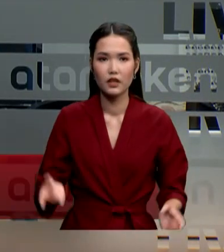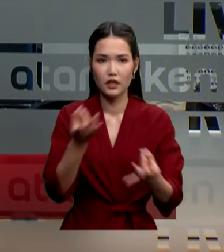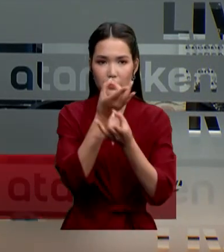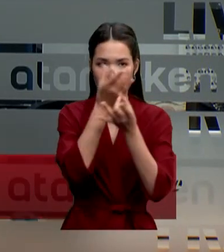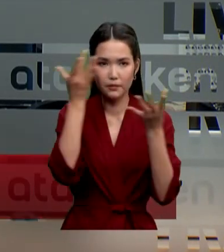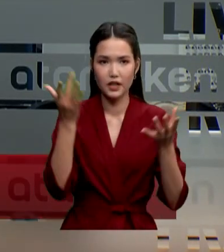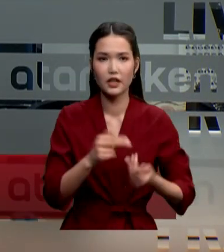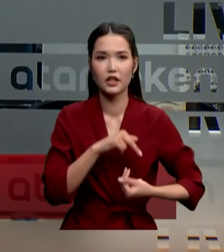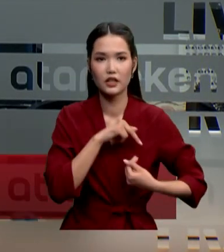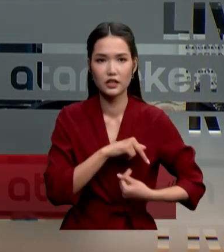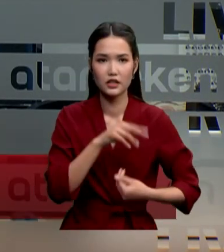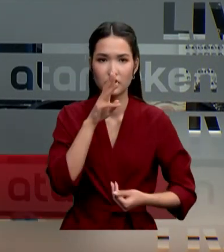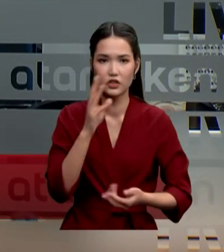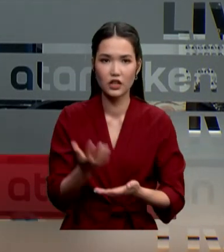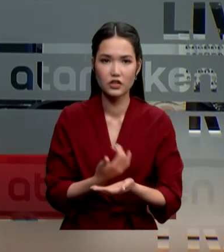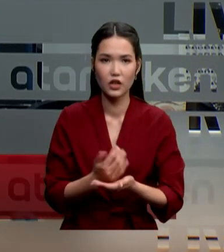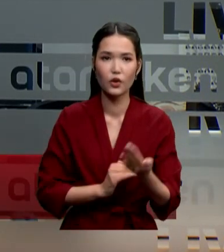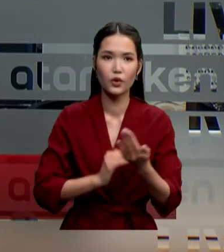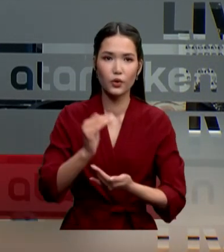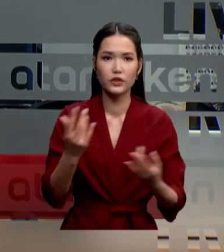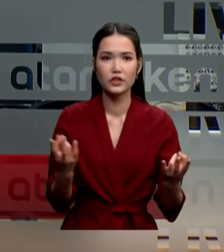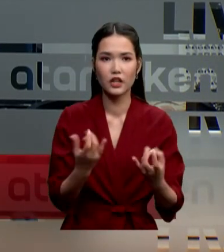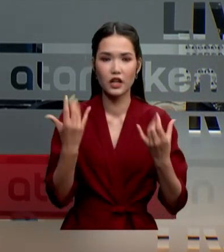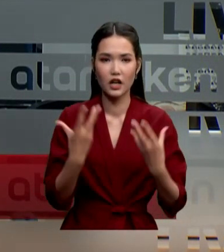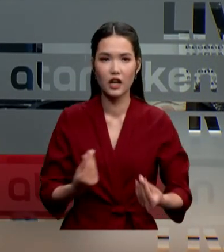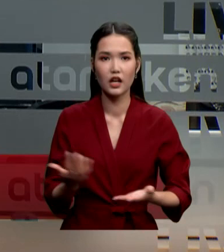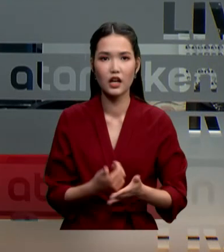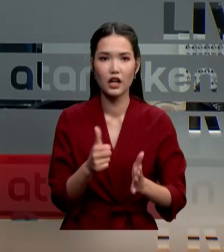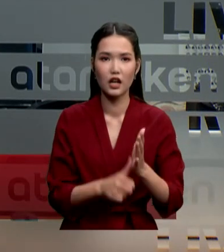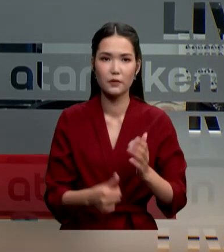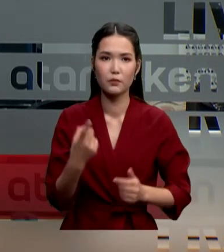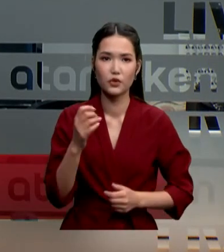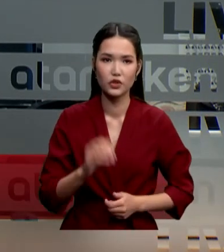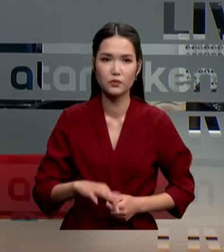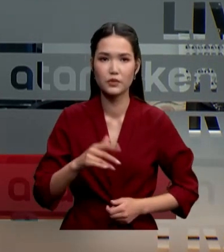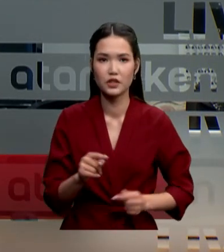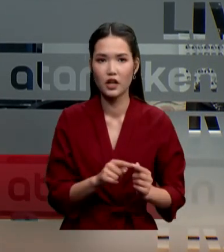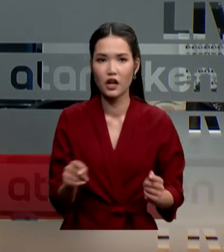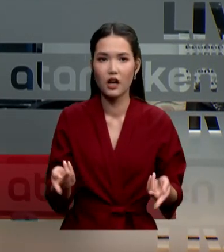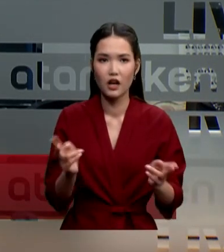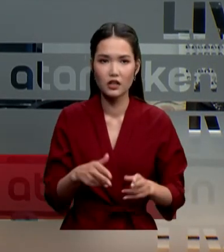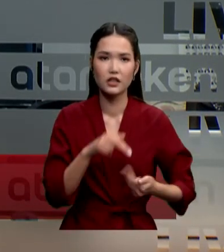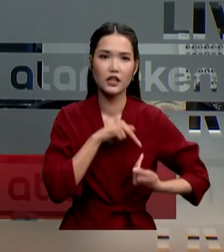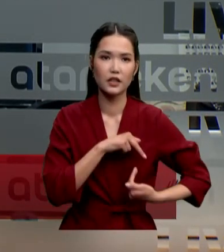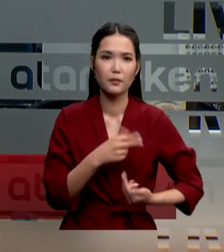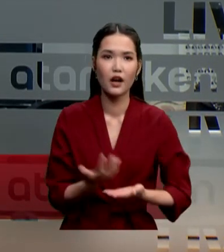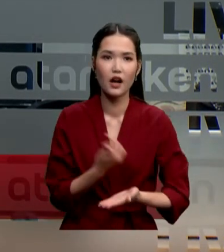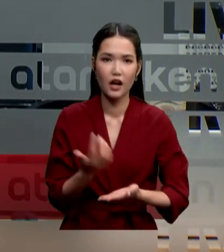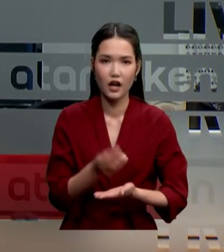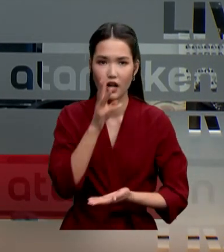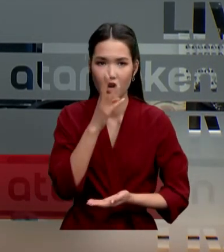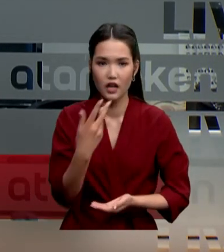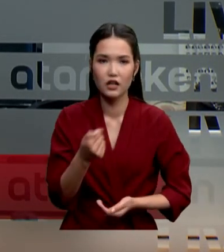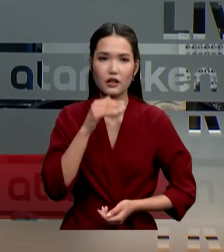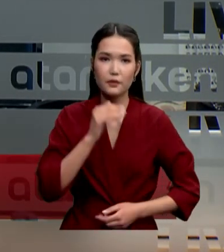Мәдениет қызметкерлерінің жалақысын көтеру қажет. Қазір табыстары 60-100 мың теңге арасында ғана. Еңбекақының аздығынан білікті